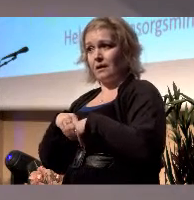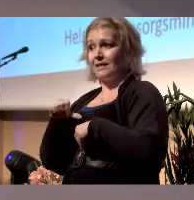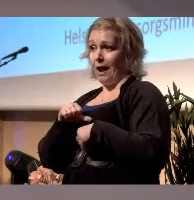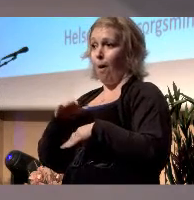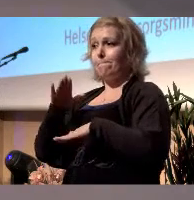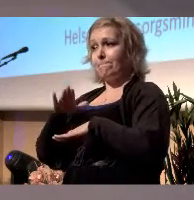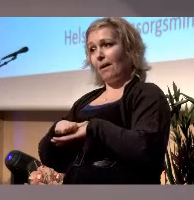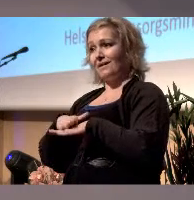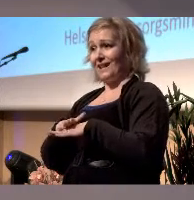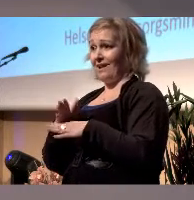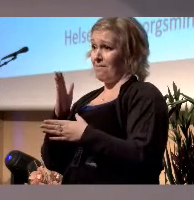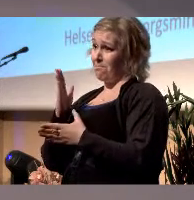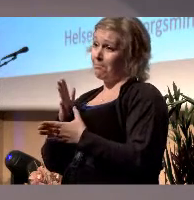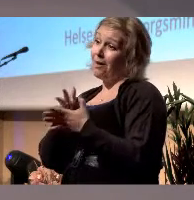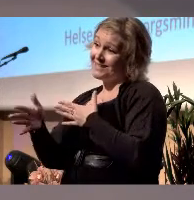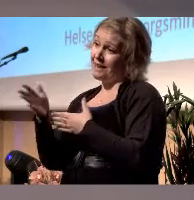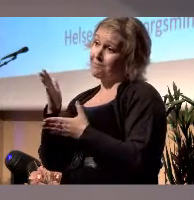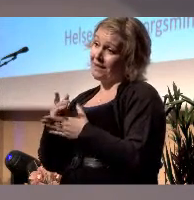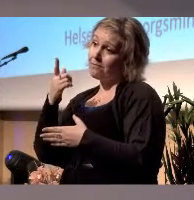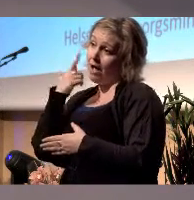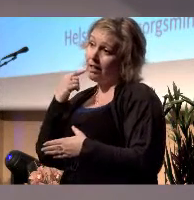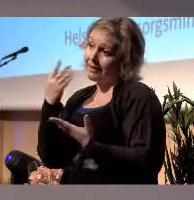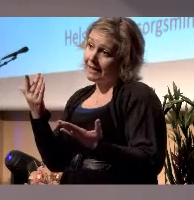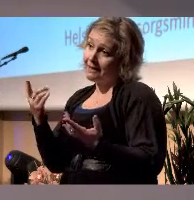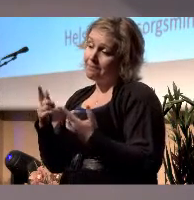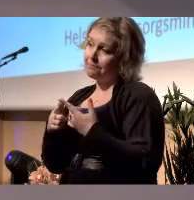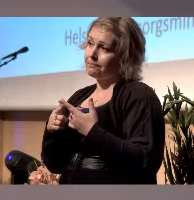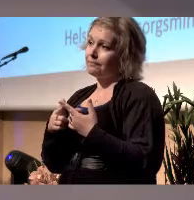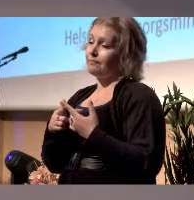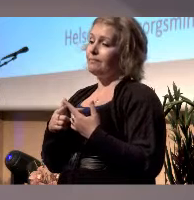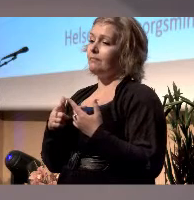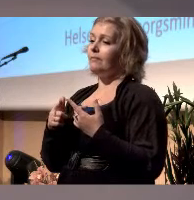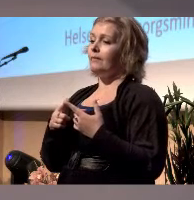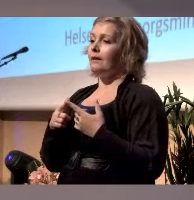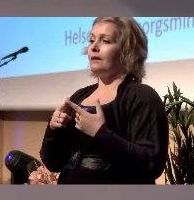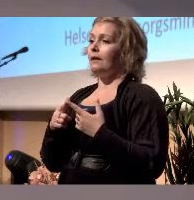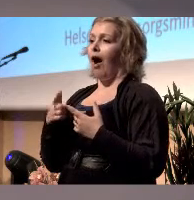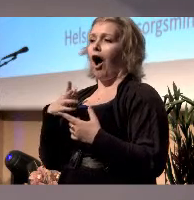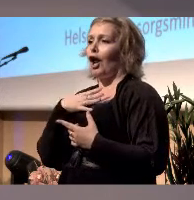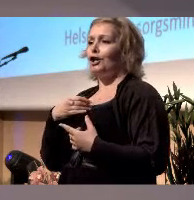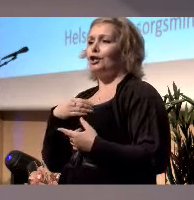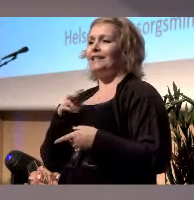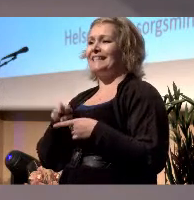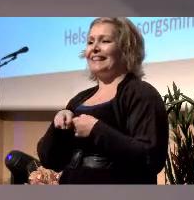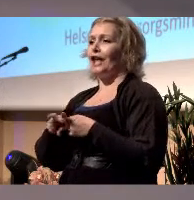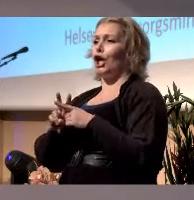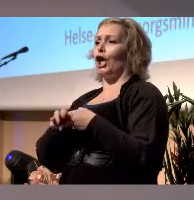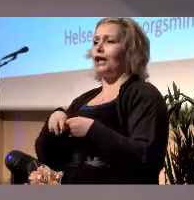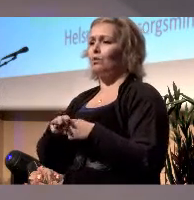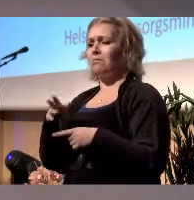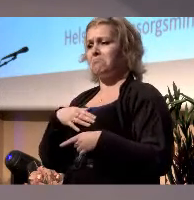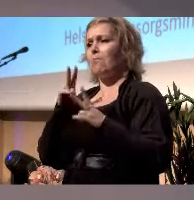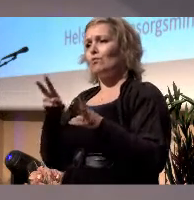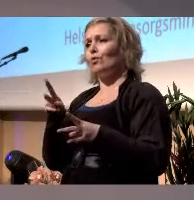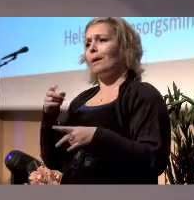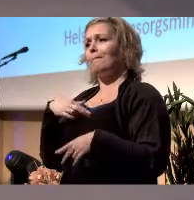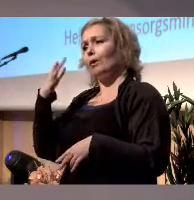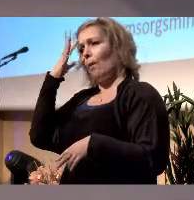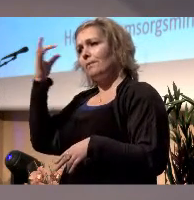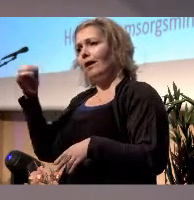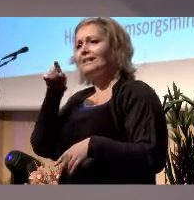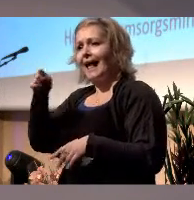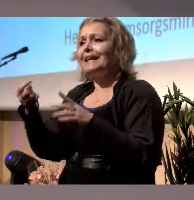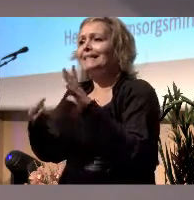en bestemt alder. Jeg vil ikke hvile i gyngeskolen, stolen. Jeg vil bruke kompetansen min og være der det